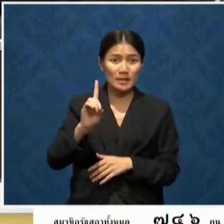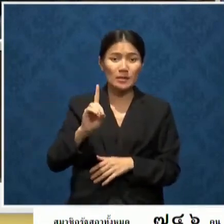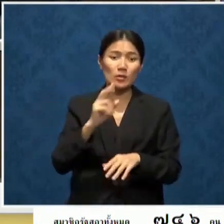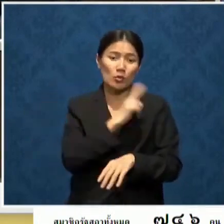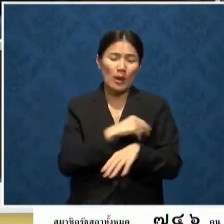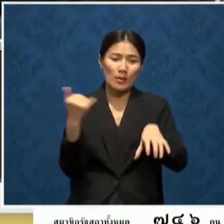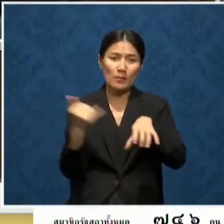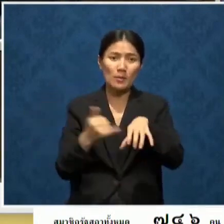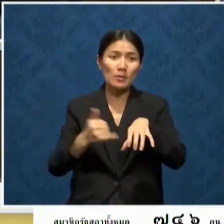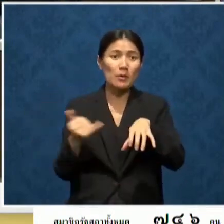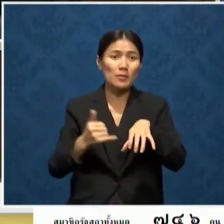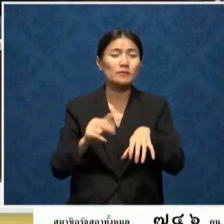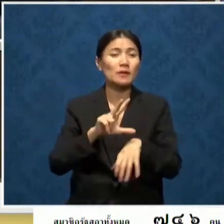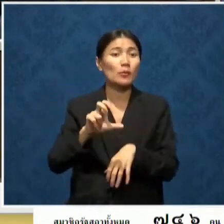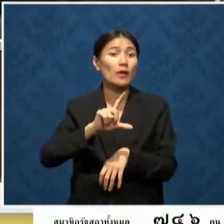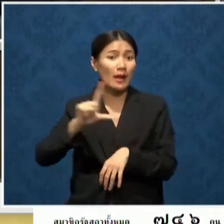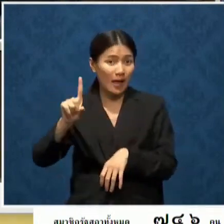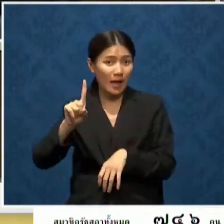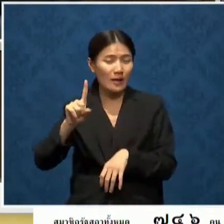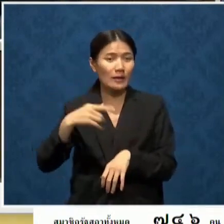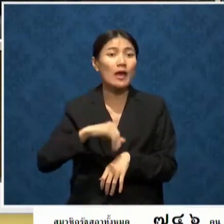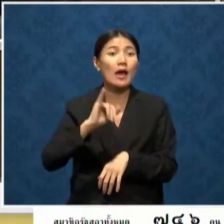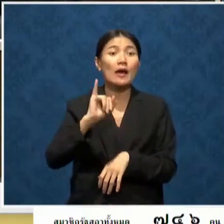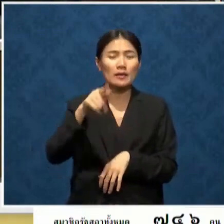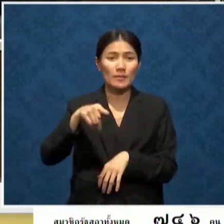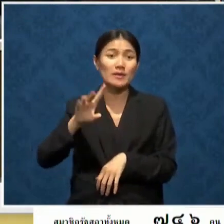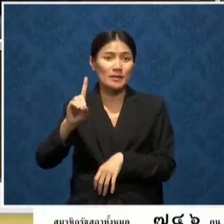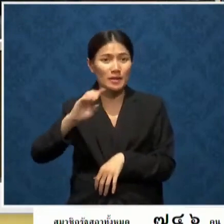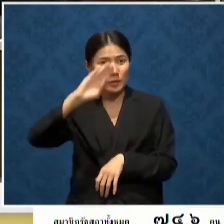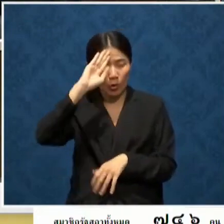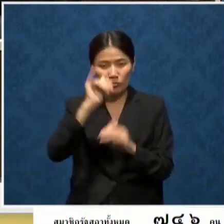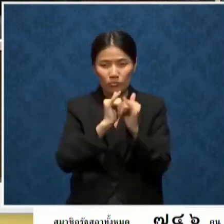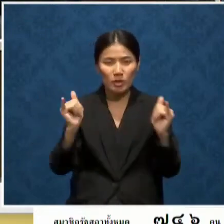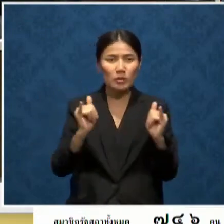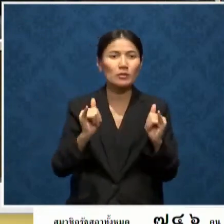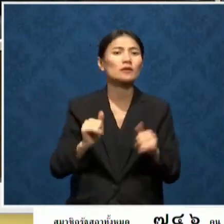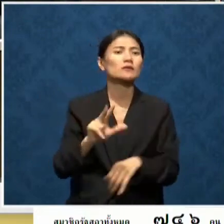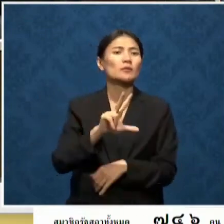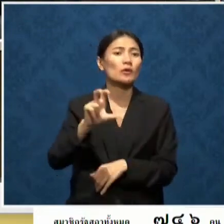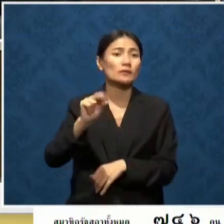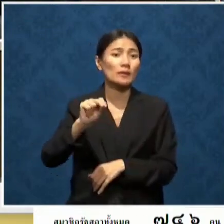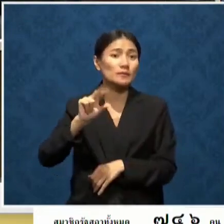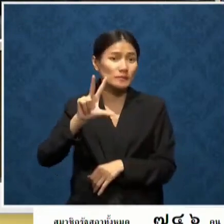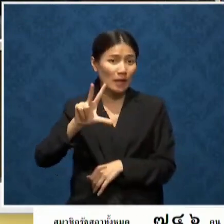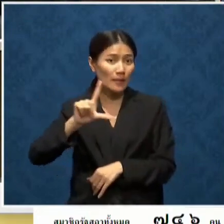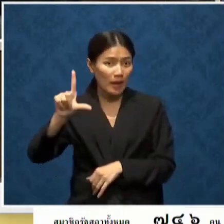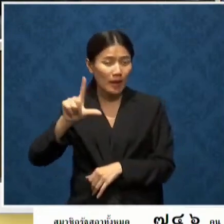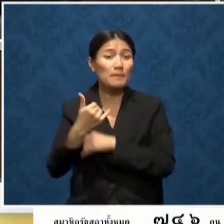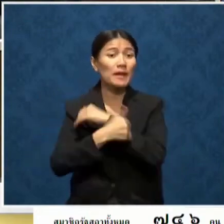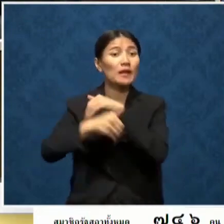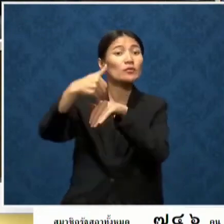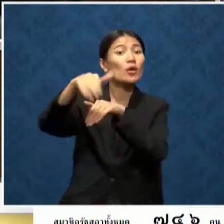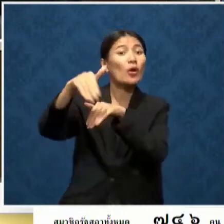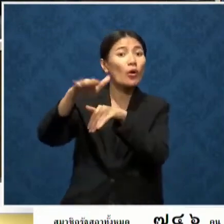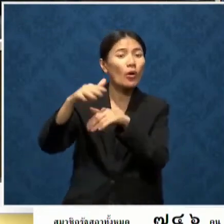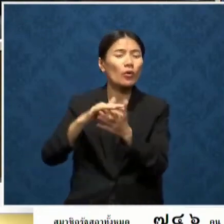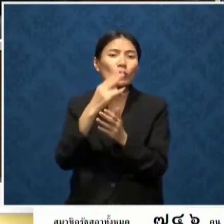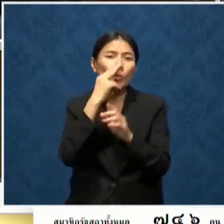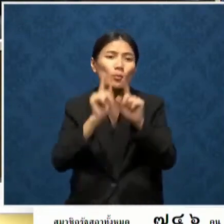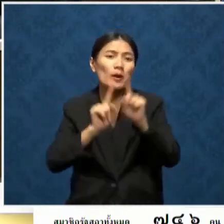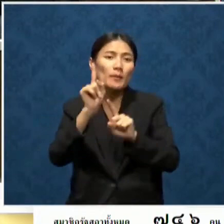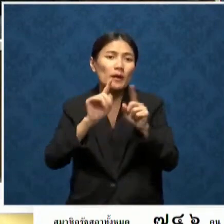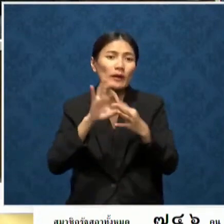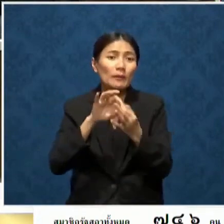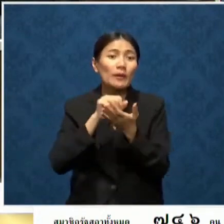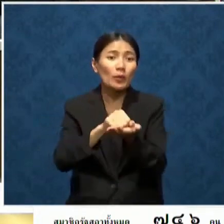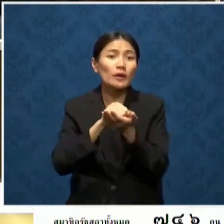งต่ปีและ IPD นอนโงพบาลกวาอีก 33 ล้านวันถ้ประทานสรางไครับที่ต่ประเทศเวลาเขาวัดสัยภาพในการ